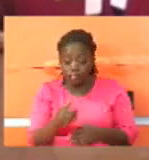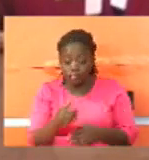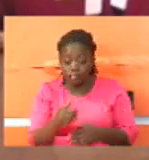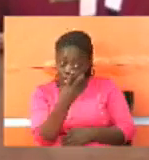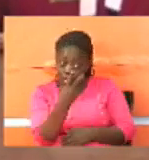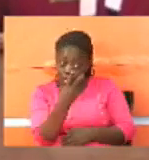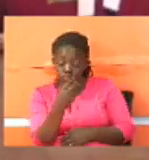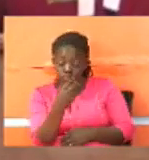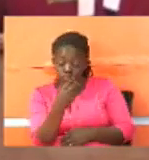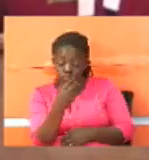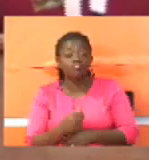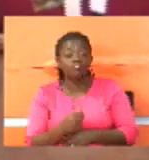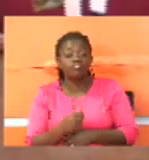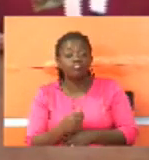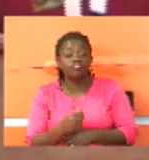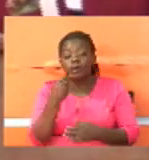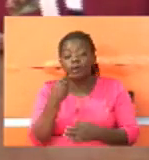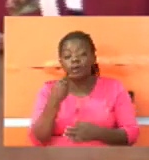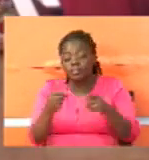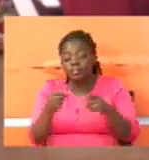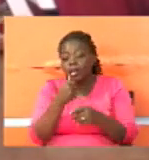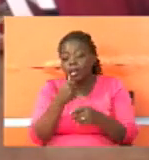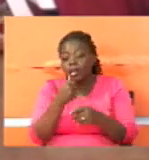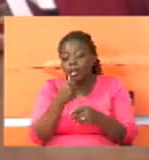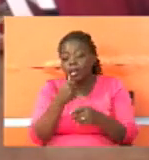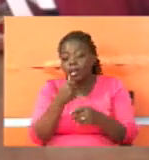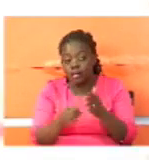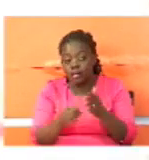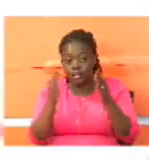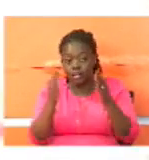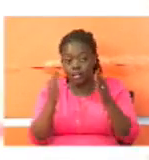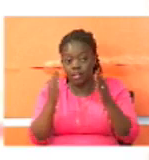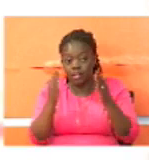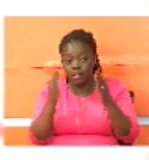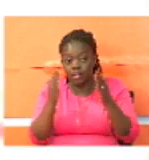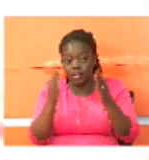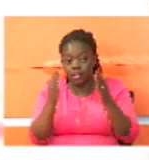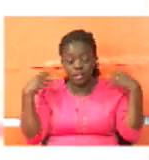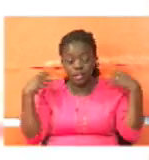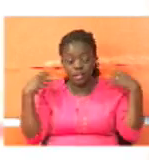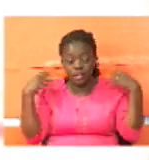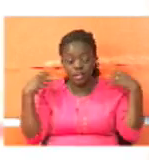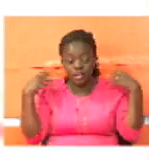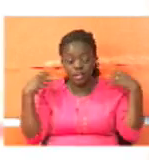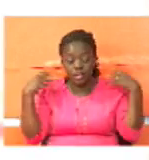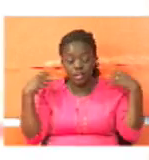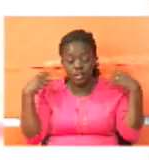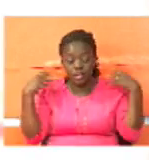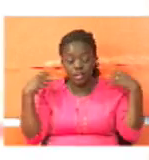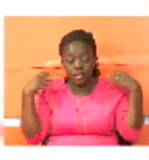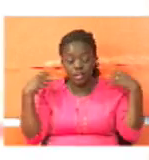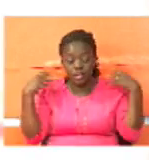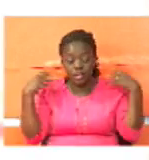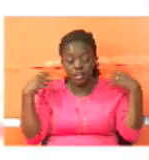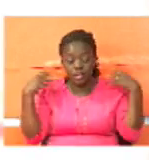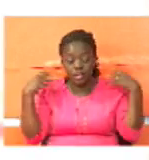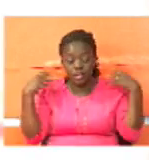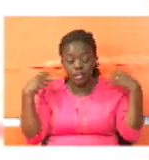Muyizi abawolereza Kyagulanyi tebalina bbaluwa ezimanyiddwa nga Practicing Certificate okuva mu kakiiko ak'amateeka kayite